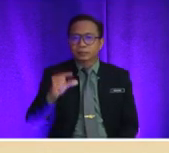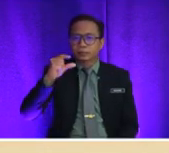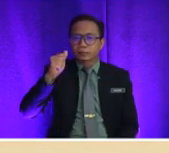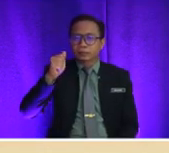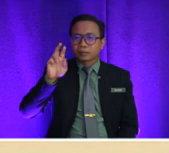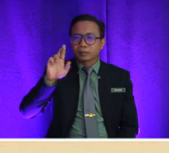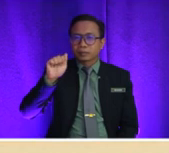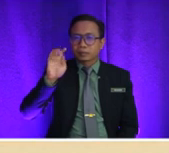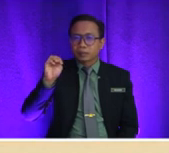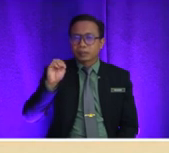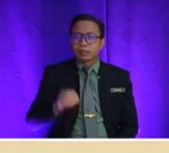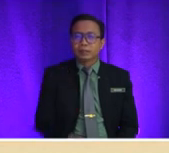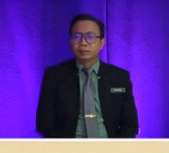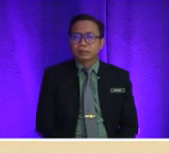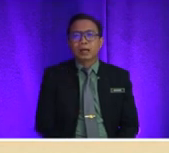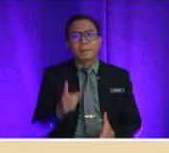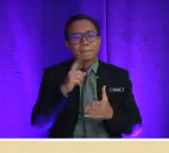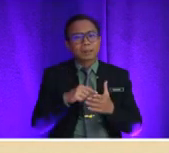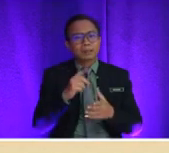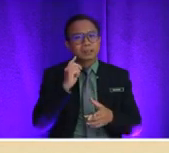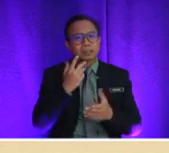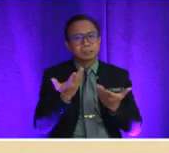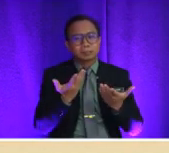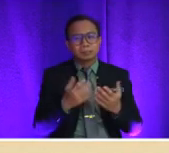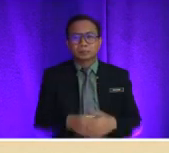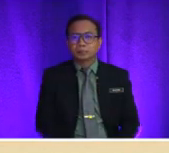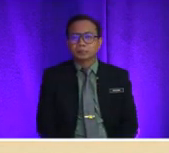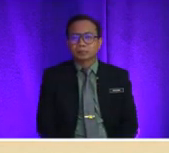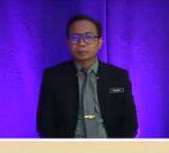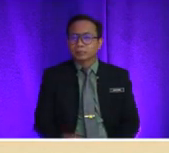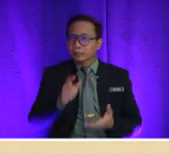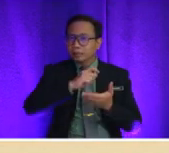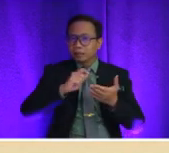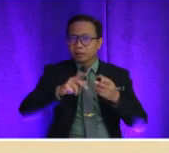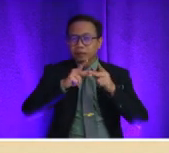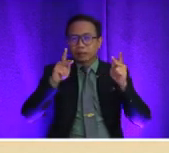garam ini adalah apel jadi kita tadi kepada kita